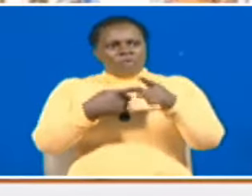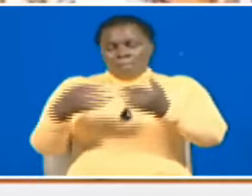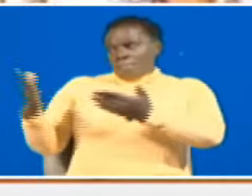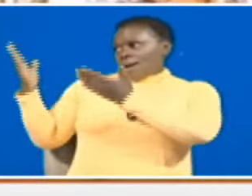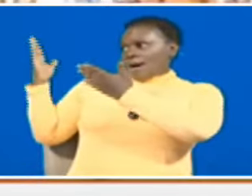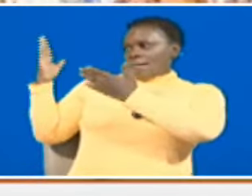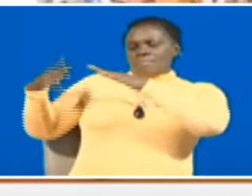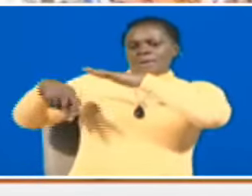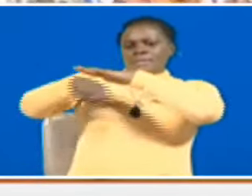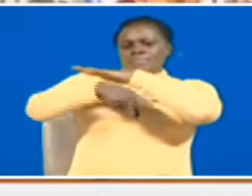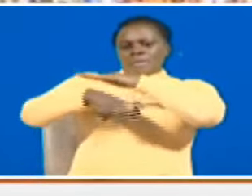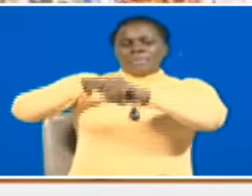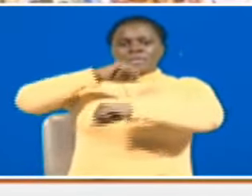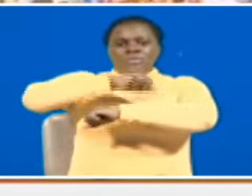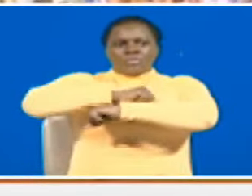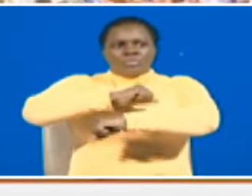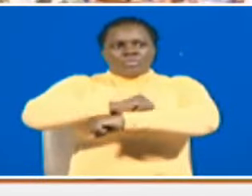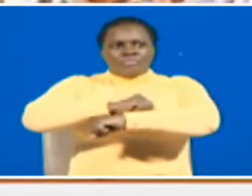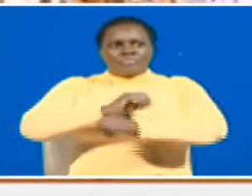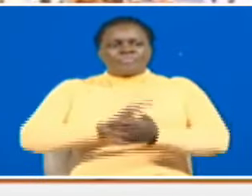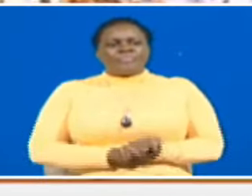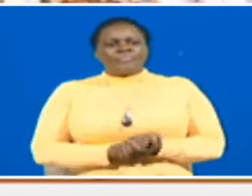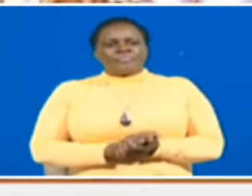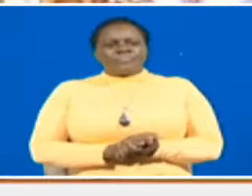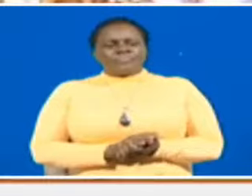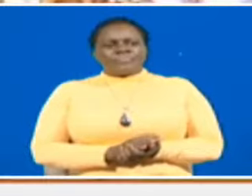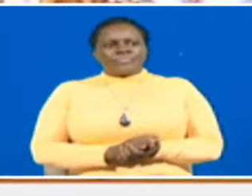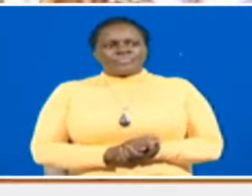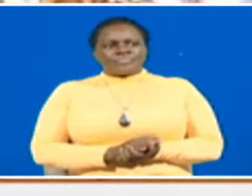shule ya msingi ya Rona Lingala, mimi ni Tobias Chanji.